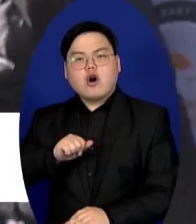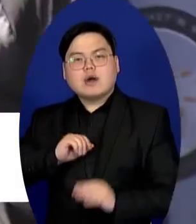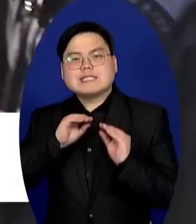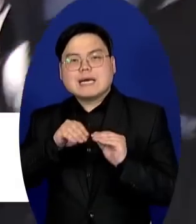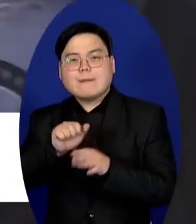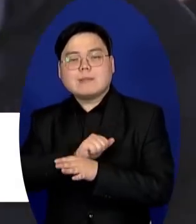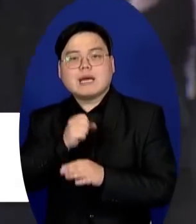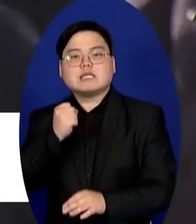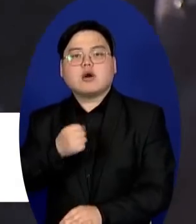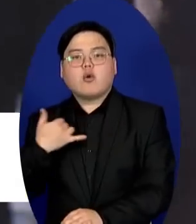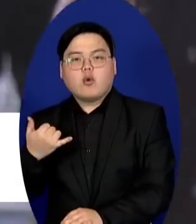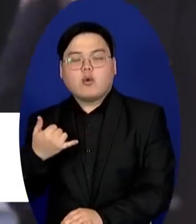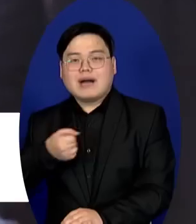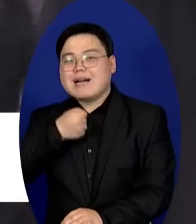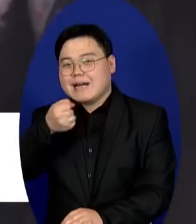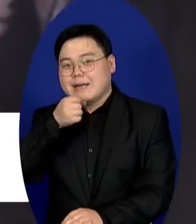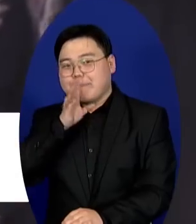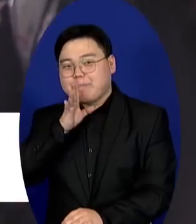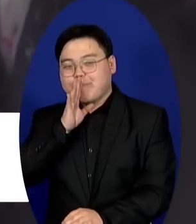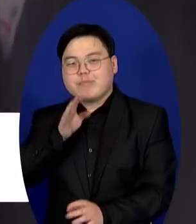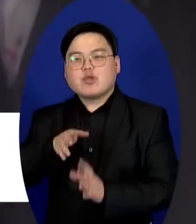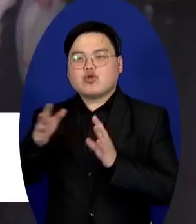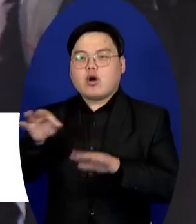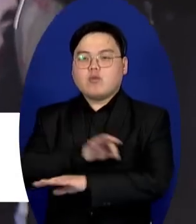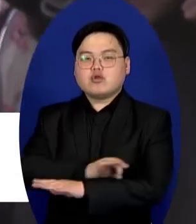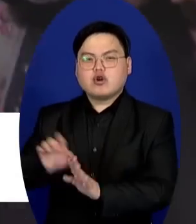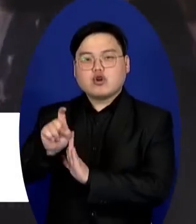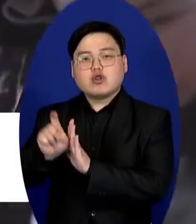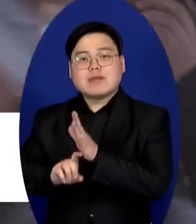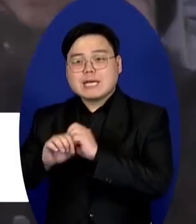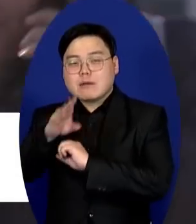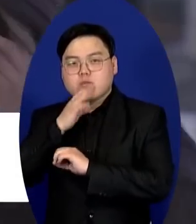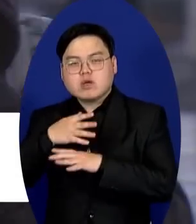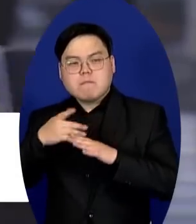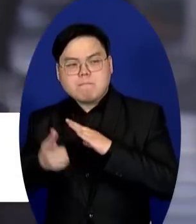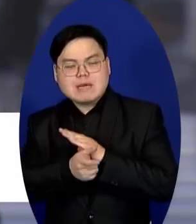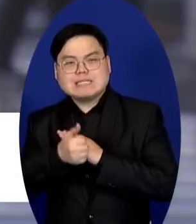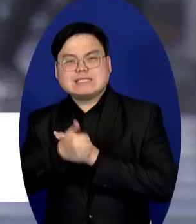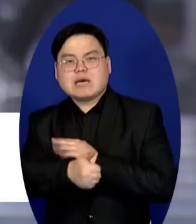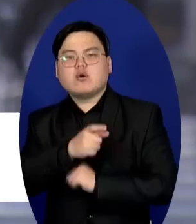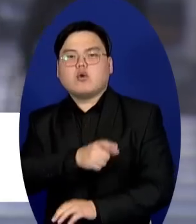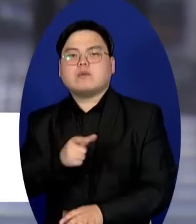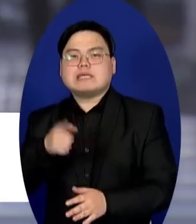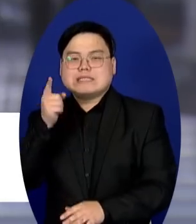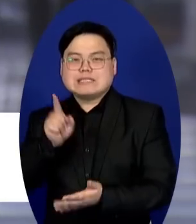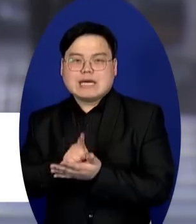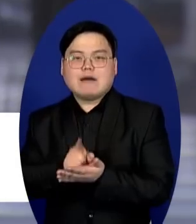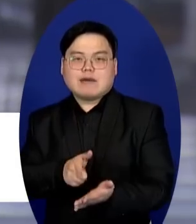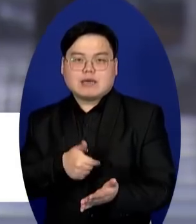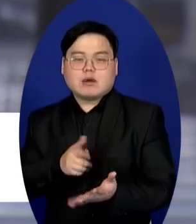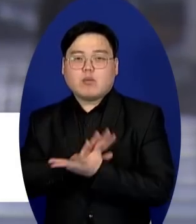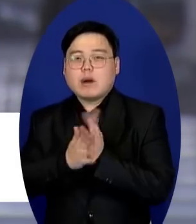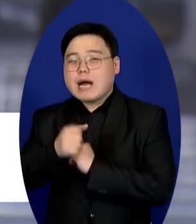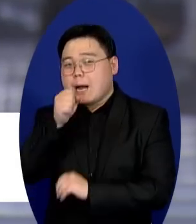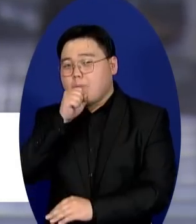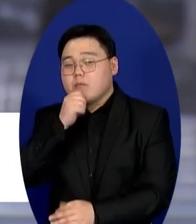хөндлөө. За аливаа улсын томоохон төсөл хөтөлбөрийг хэрэгжүүлэхэд чадвартай боловсон хүчин зайлшгүй шаардлагатай. Гэвч харамсалтай